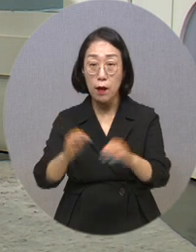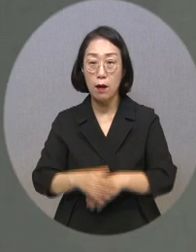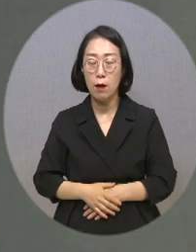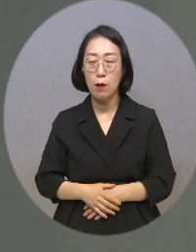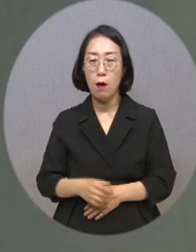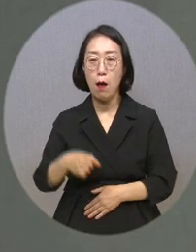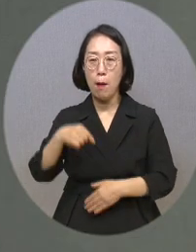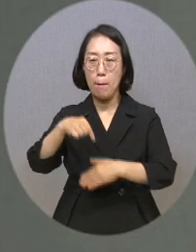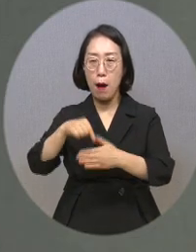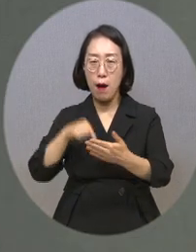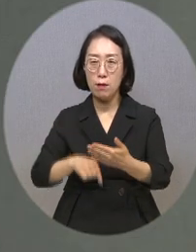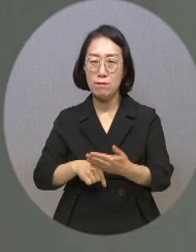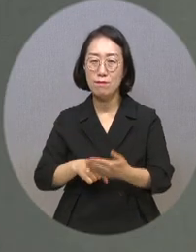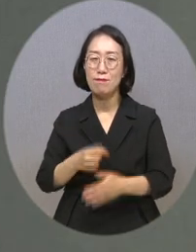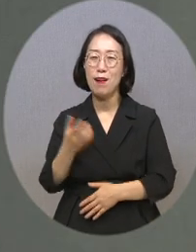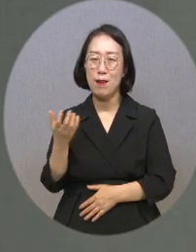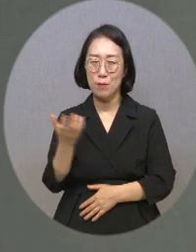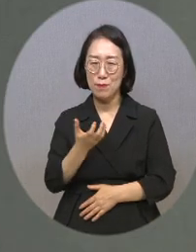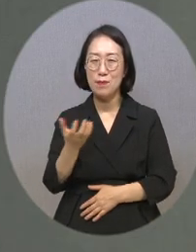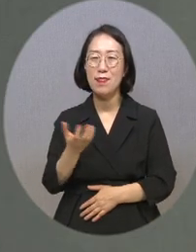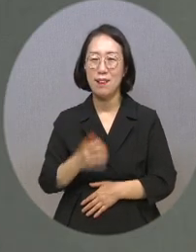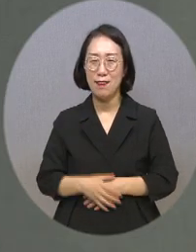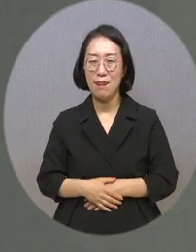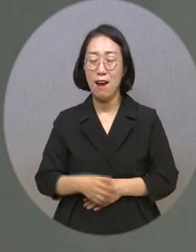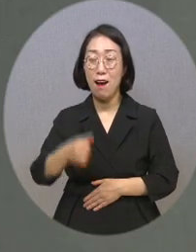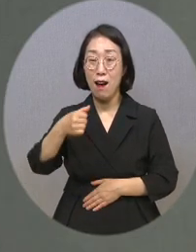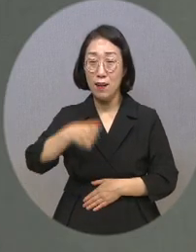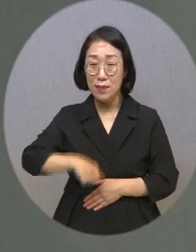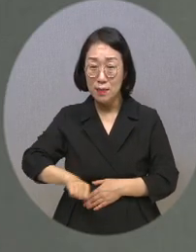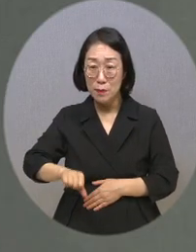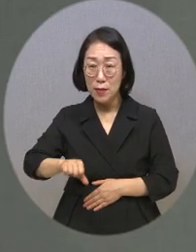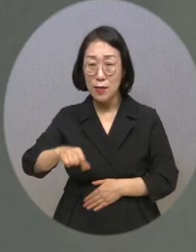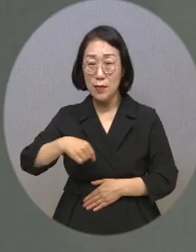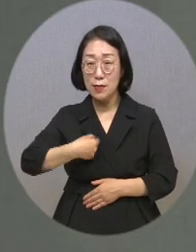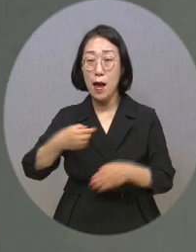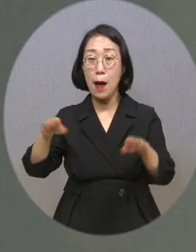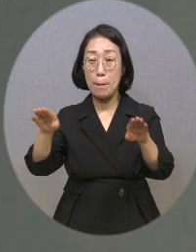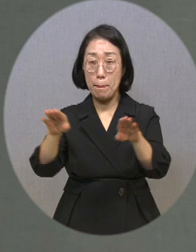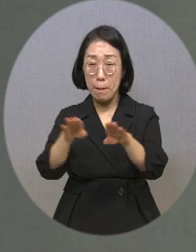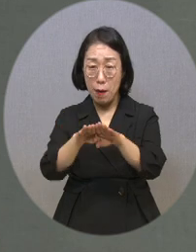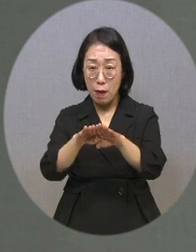약간 가슴이 찡합니다. 아드님이 자폐증이